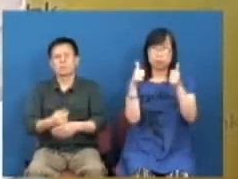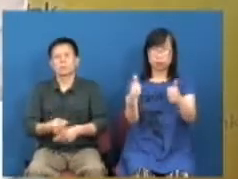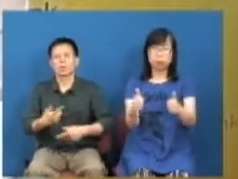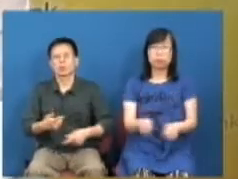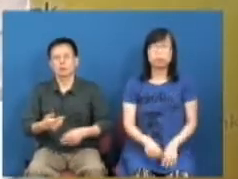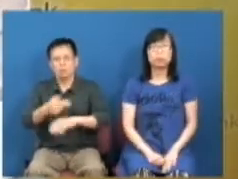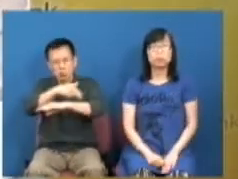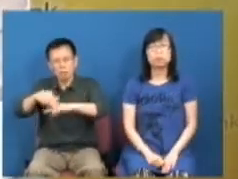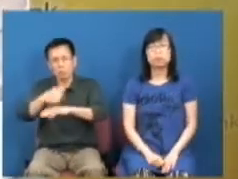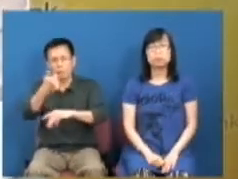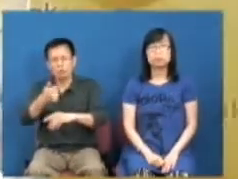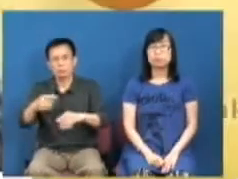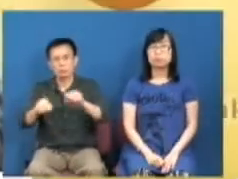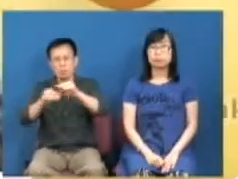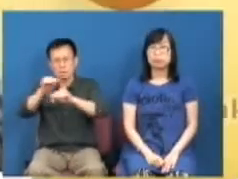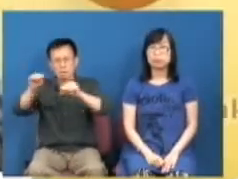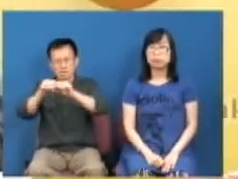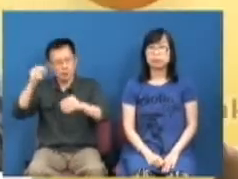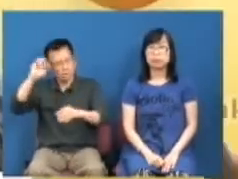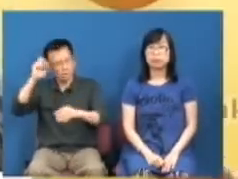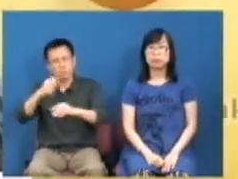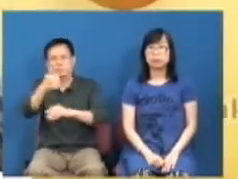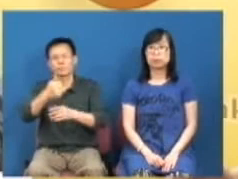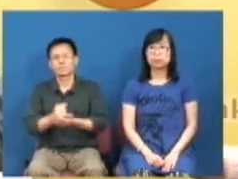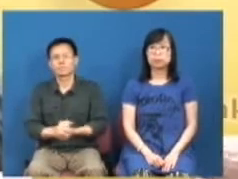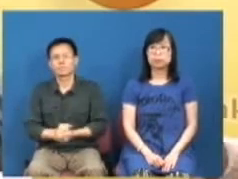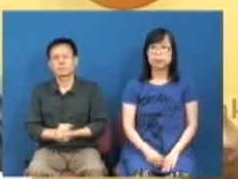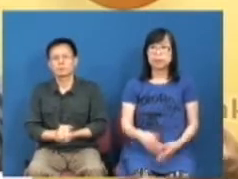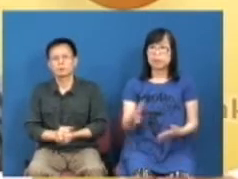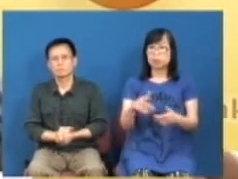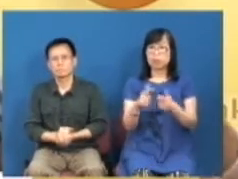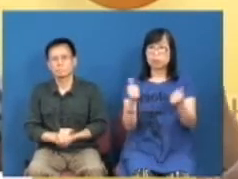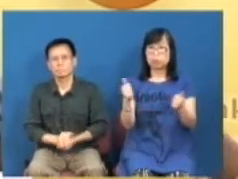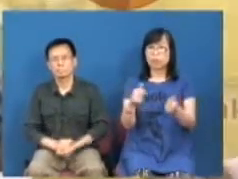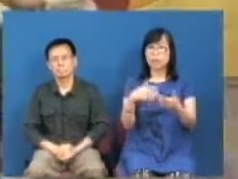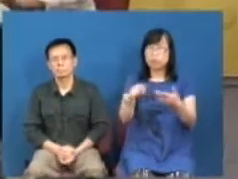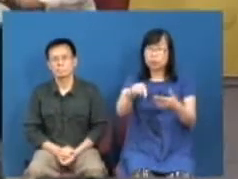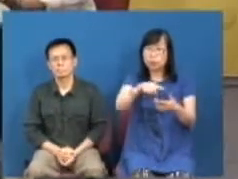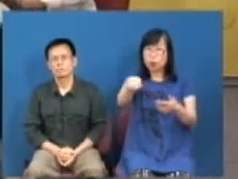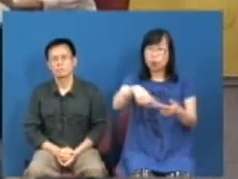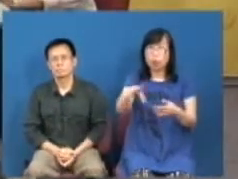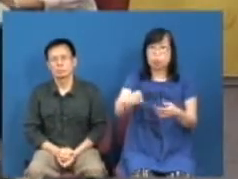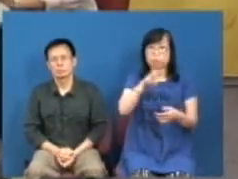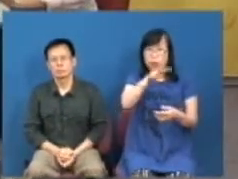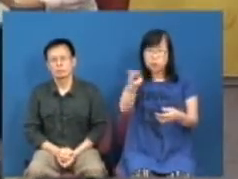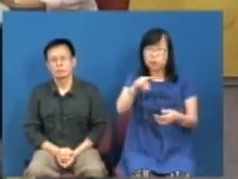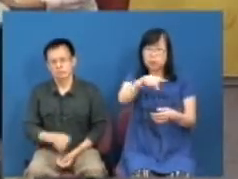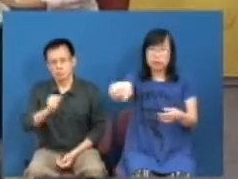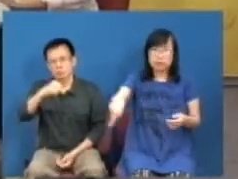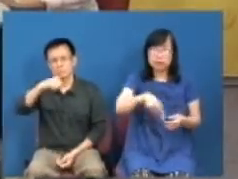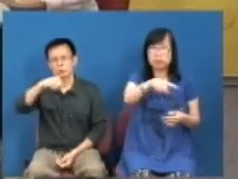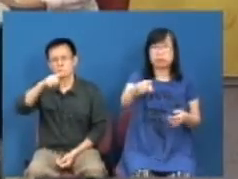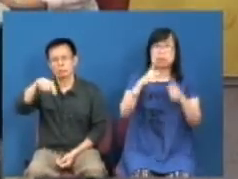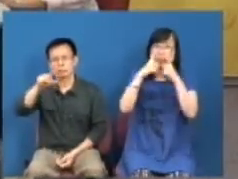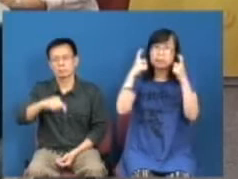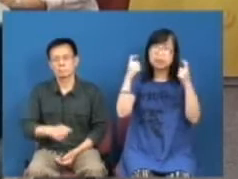錯冇錯，即係本身個建築上係花咗心思去做。但係而家就 同埋你要就地取材，你要睇到個地形啊。其實點解你城